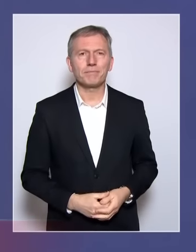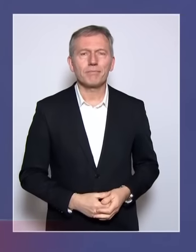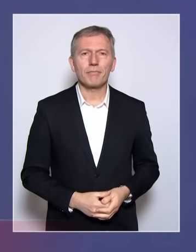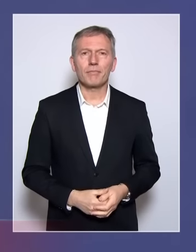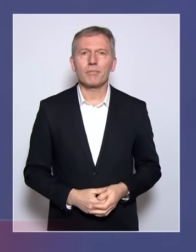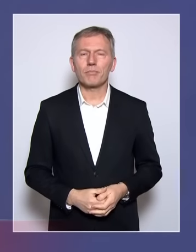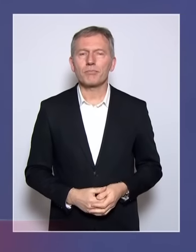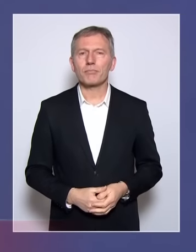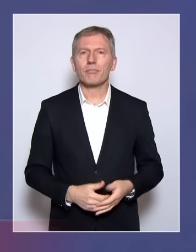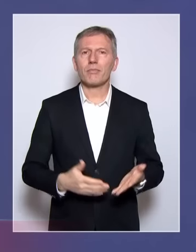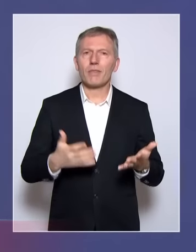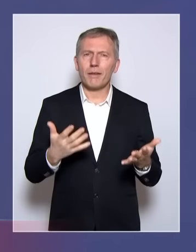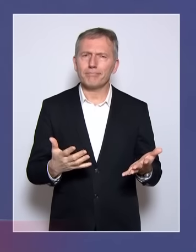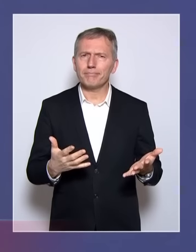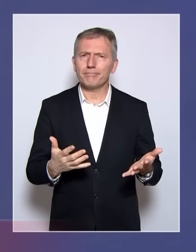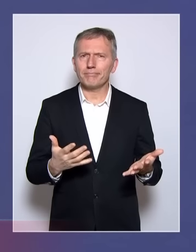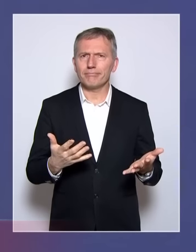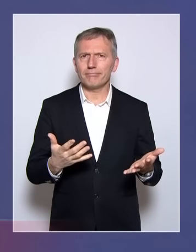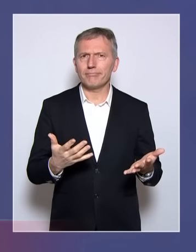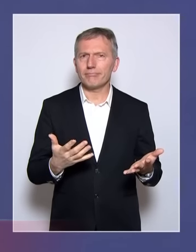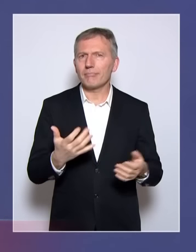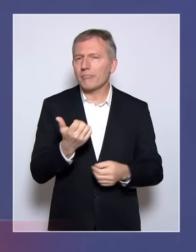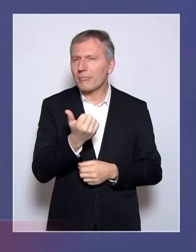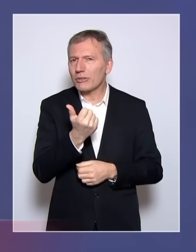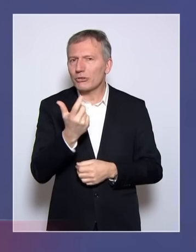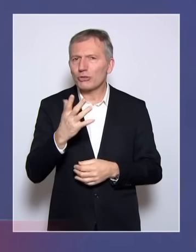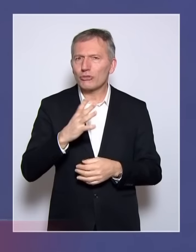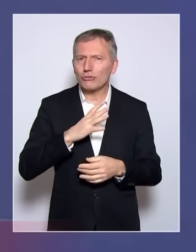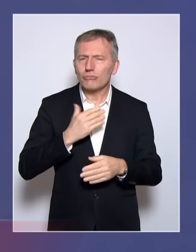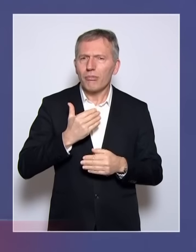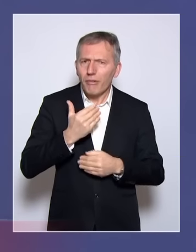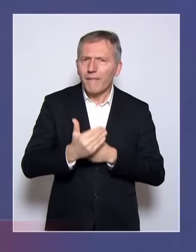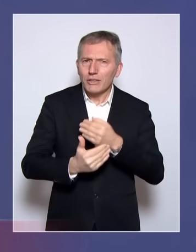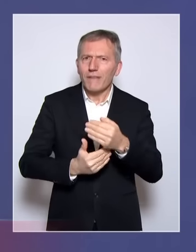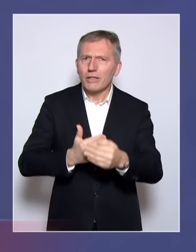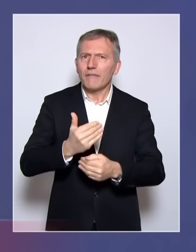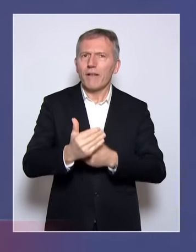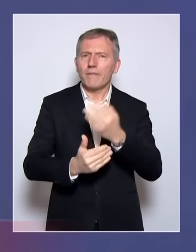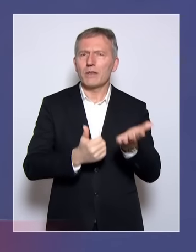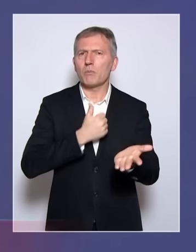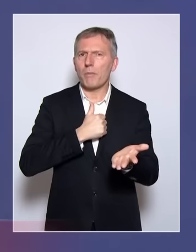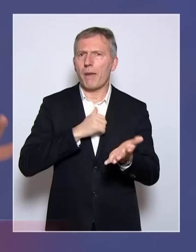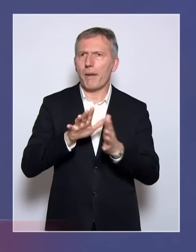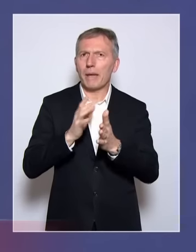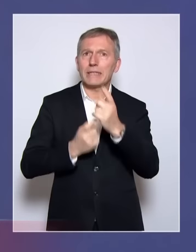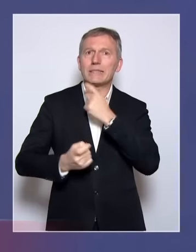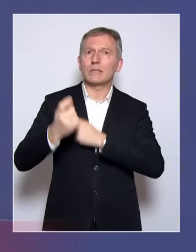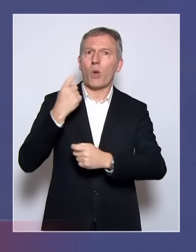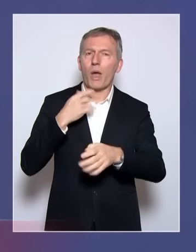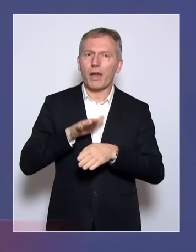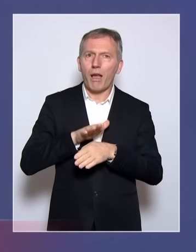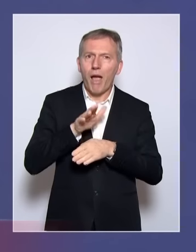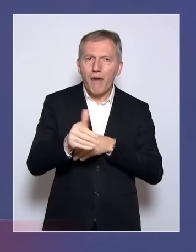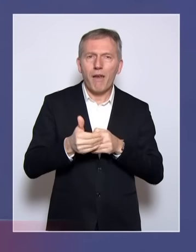Et ce, à travers quelques pas que je crois historiques que nous avons accomplis ces